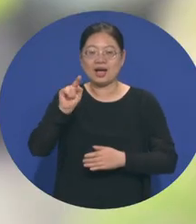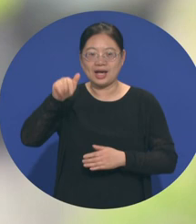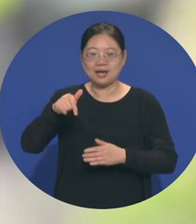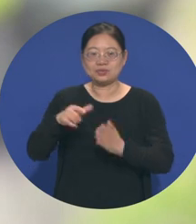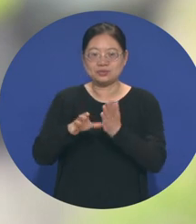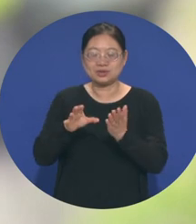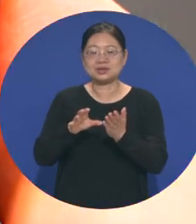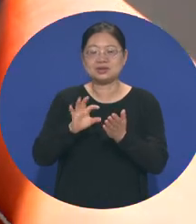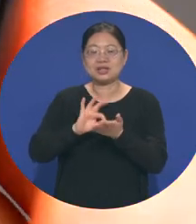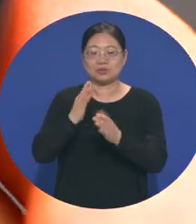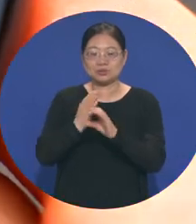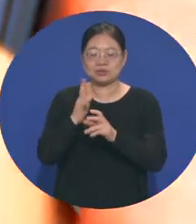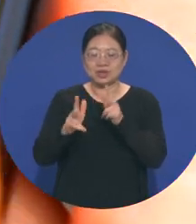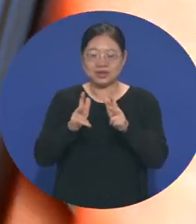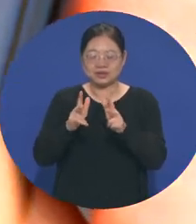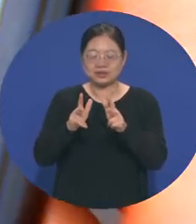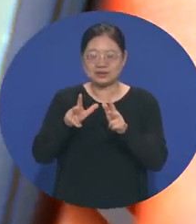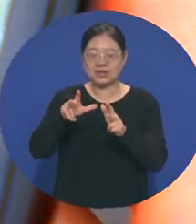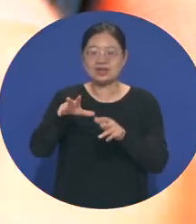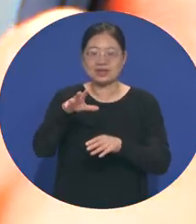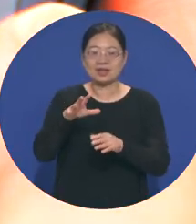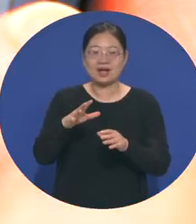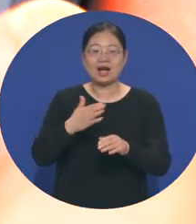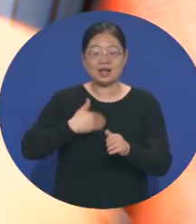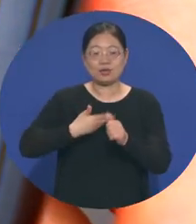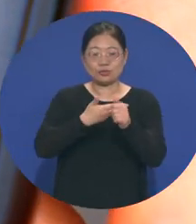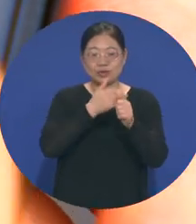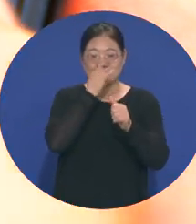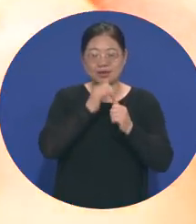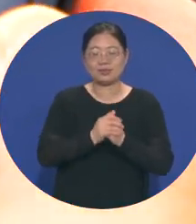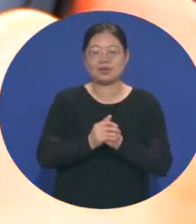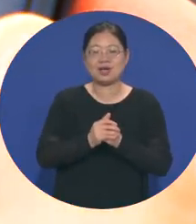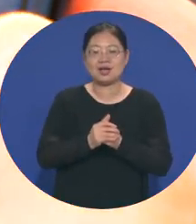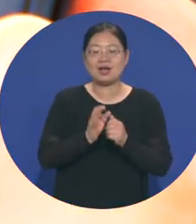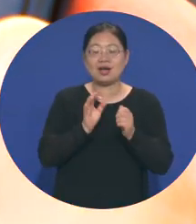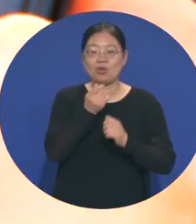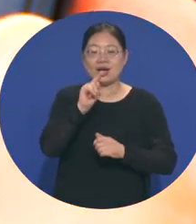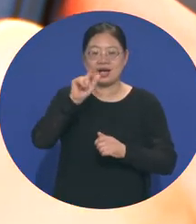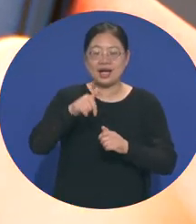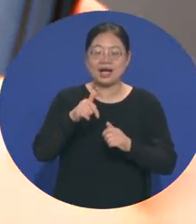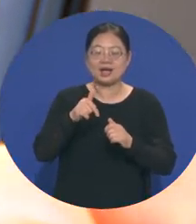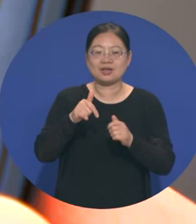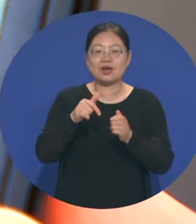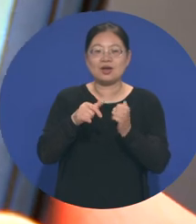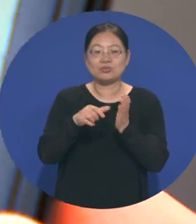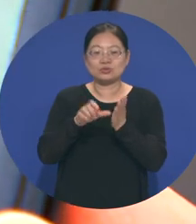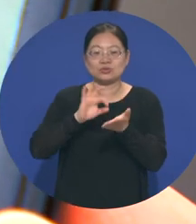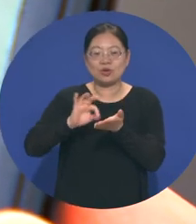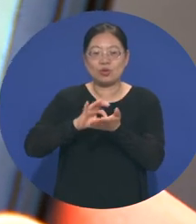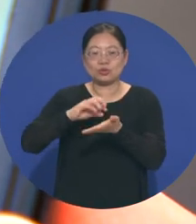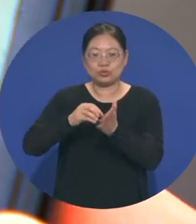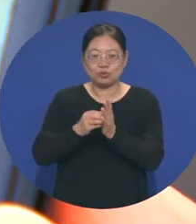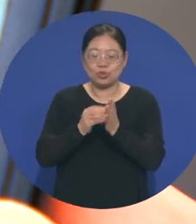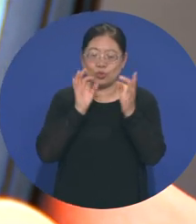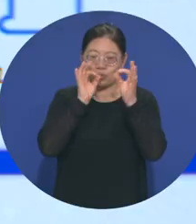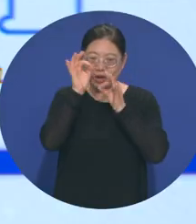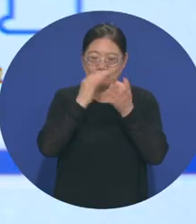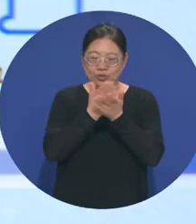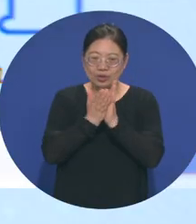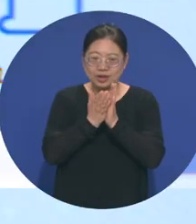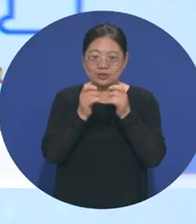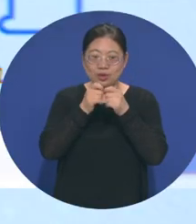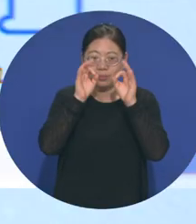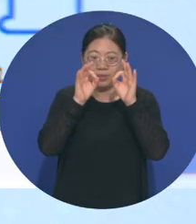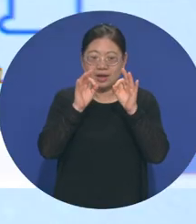한눈에 보입니다 사업장내 화학 물체 종류와 배출량 화학사고 력까지 꼼꼼히 살펴볼 수 있습니다